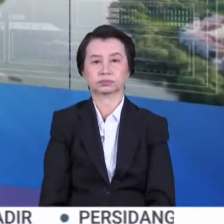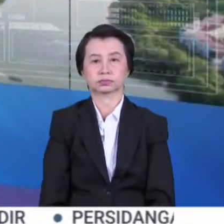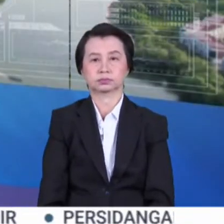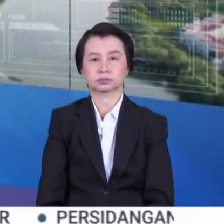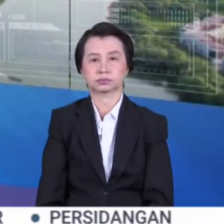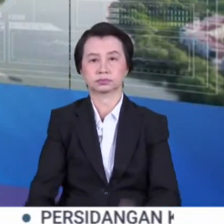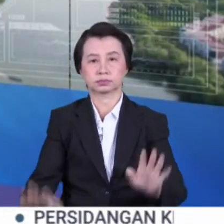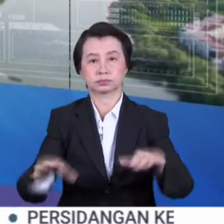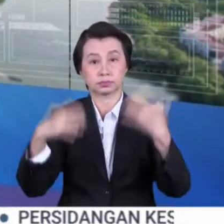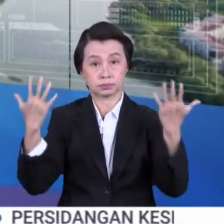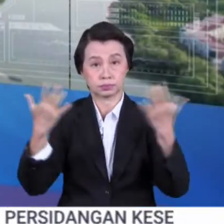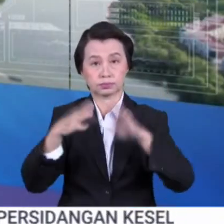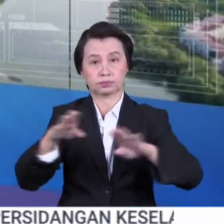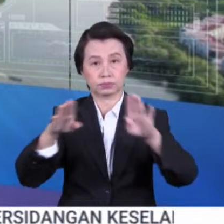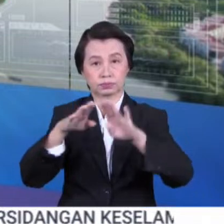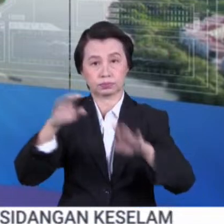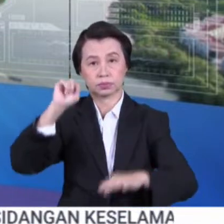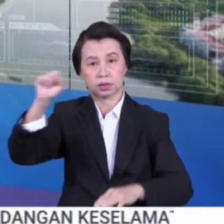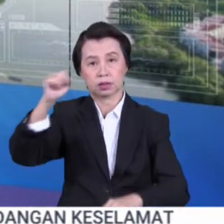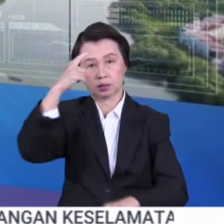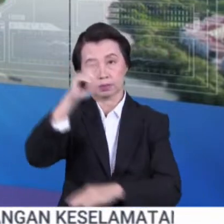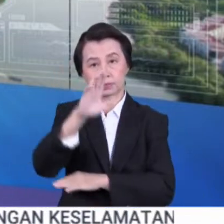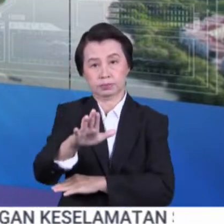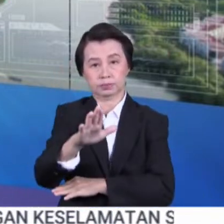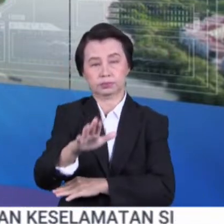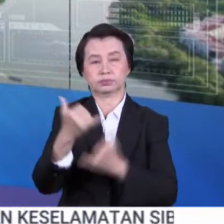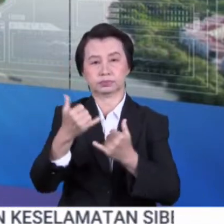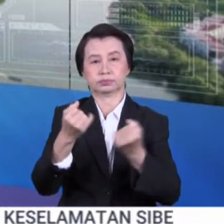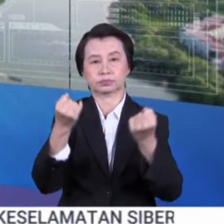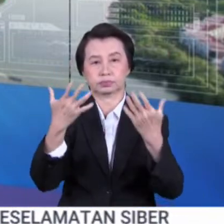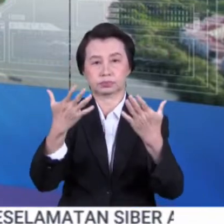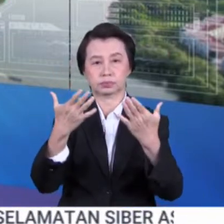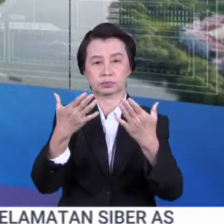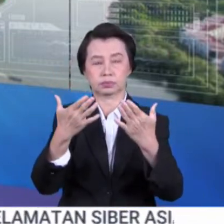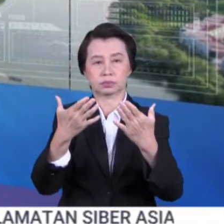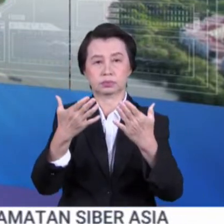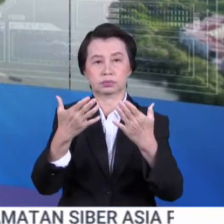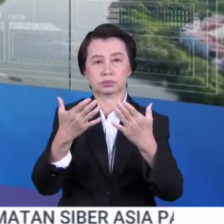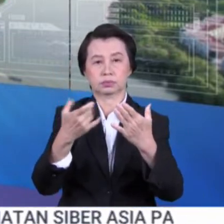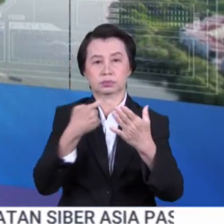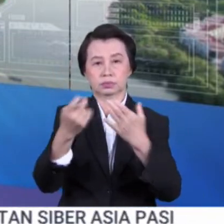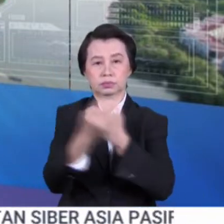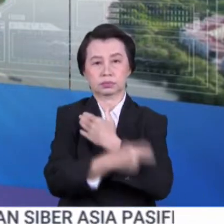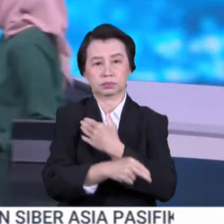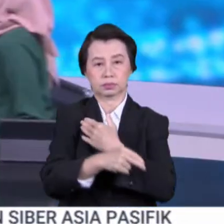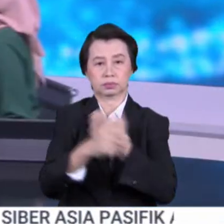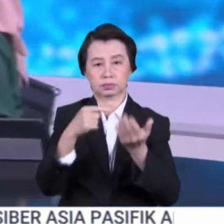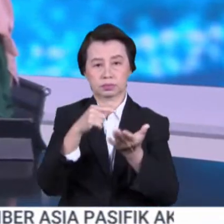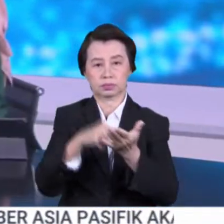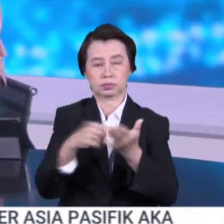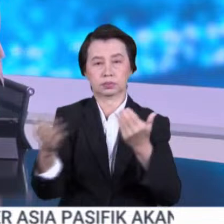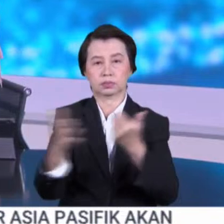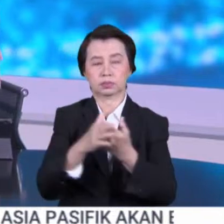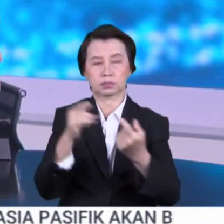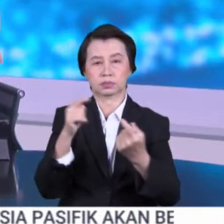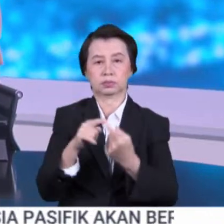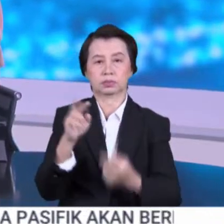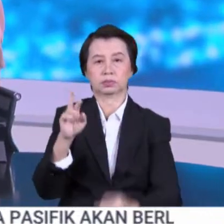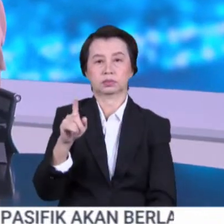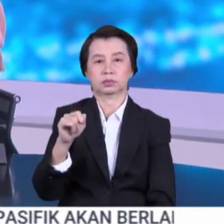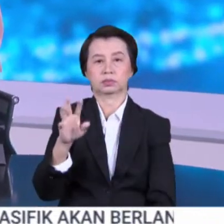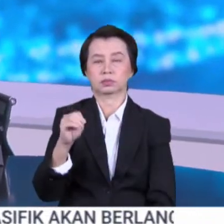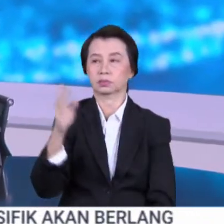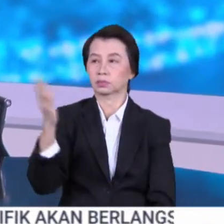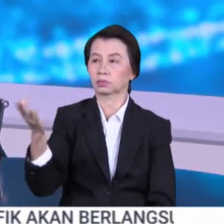Baik, sekian perkembangan dari negeri Sabah untuk petang ini. Untuk lebih banyak peparan dari negeri lain selepas ini, kita kembali bersama Miza Husni